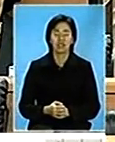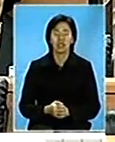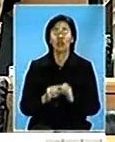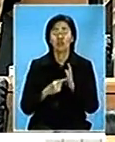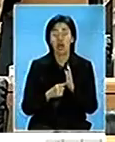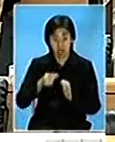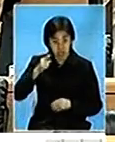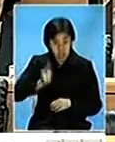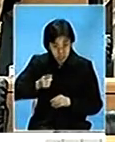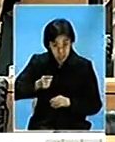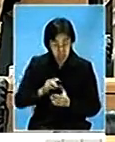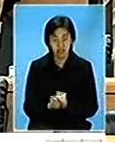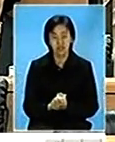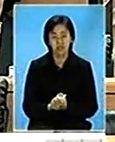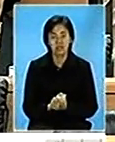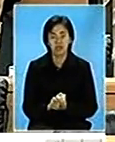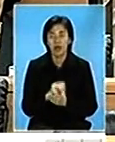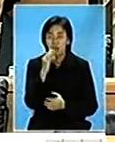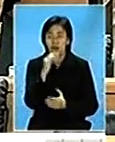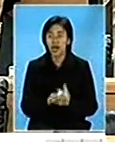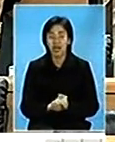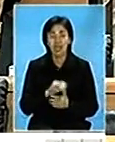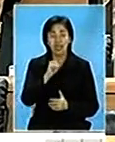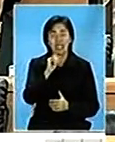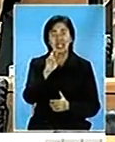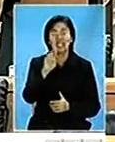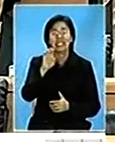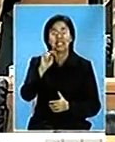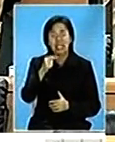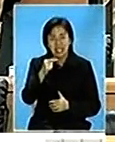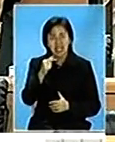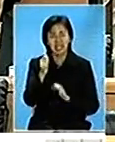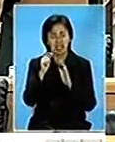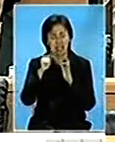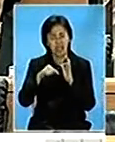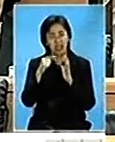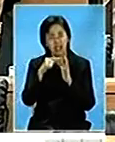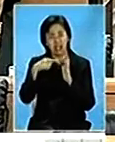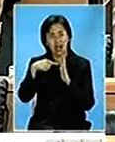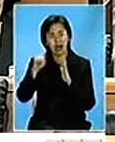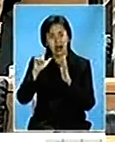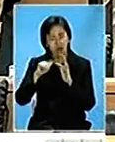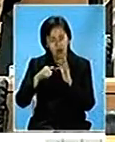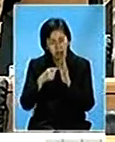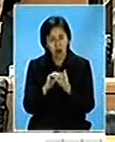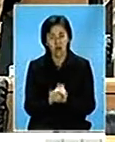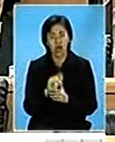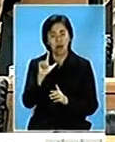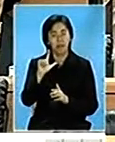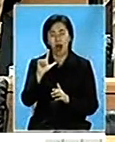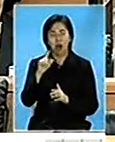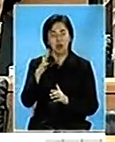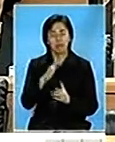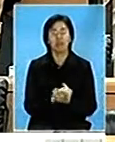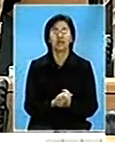างอีกตัวอย่างหนึ่งบางทีเด็กวัยรุ่นอาจจะไปพูดกันว่าจริงอะเปล่าซึ่งจริงๆแล้ว เอาเปล่าเนี่ยเอาลอลิงออกจริง